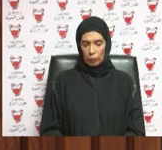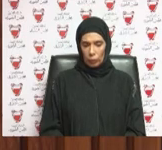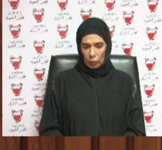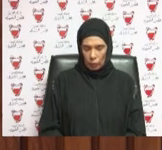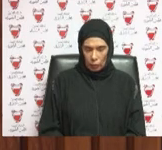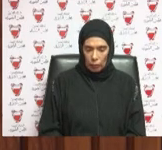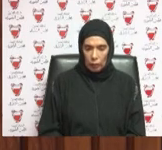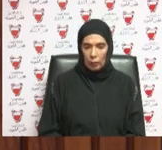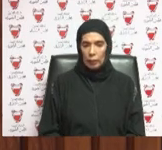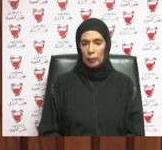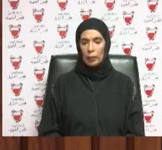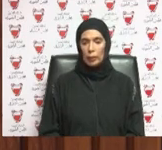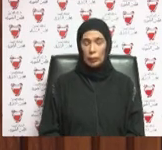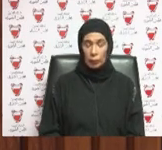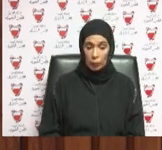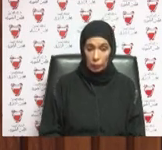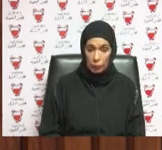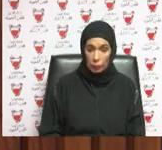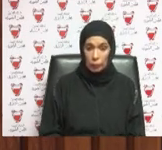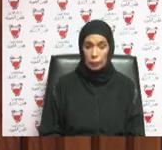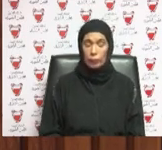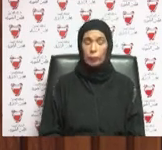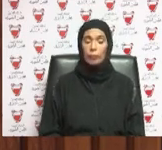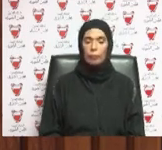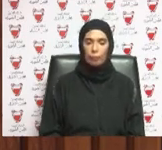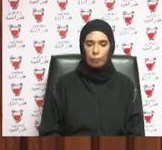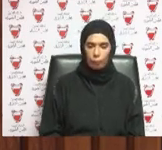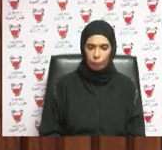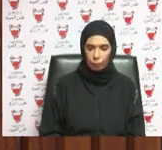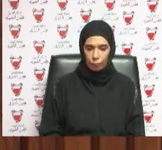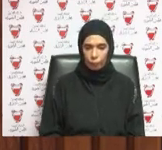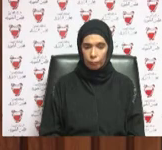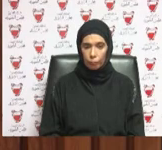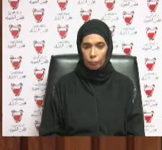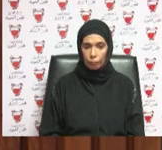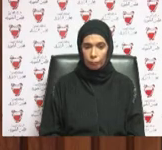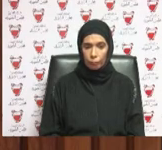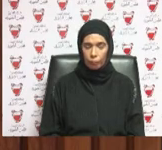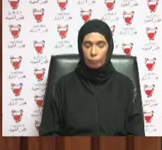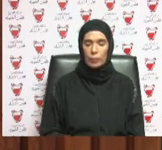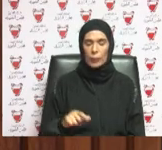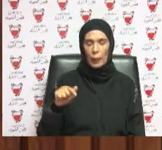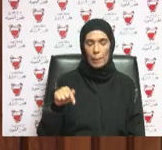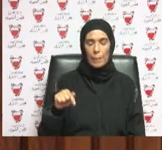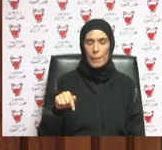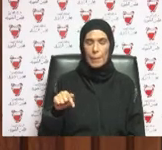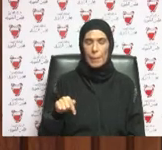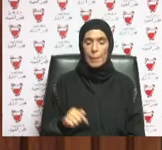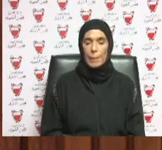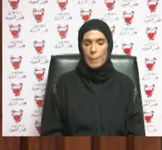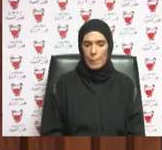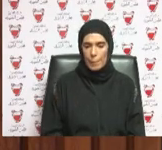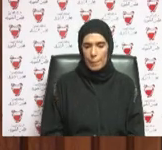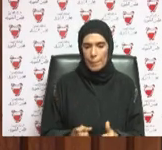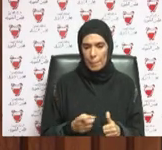وبركاته. الآن راح